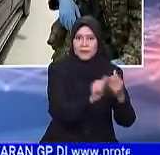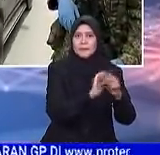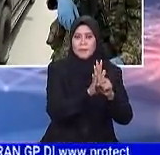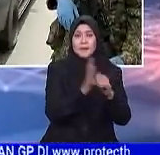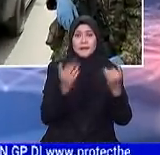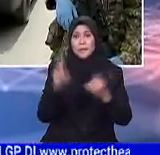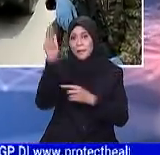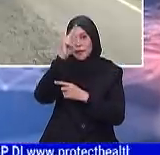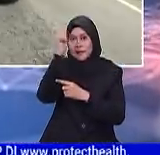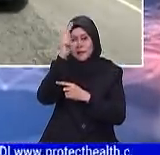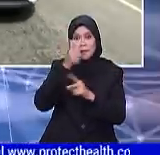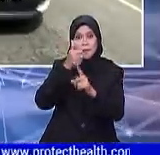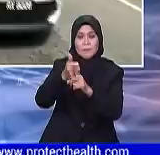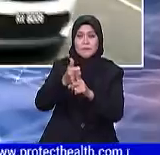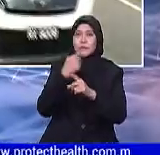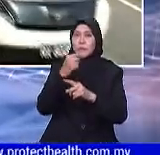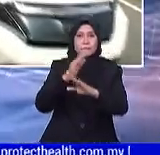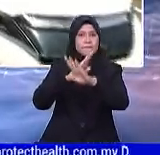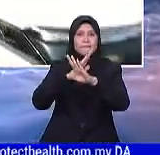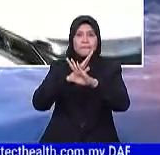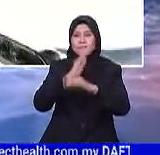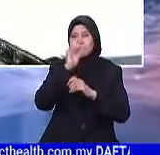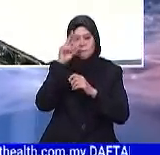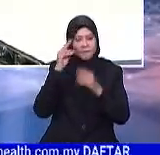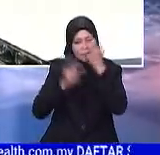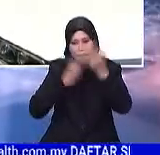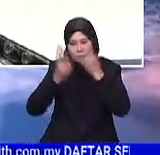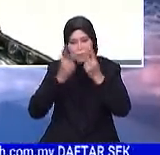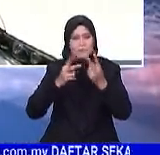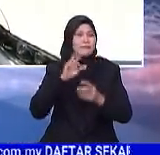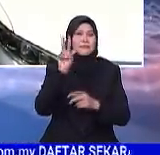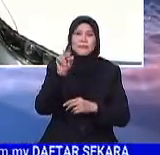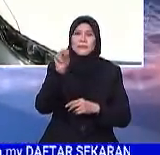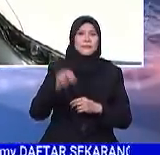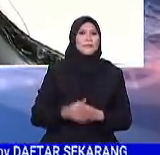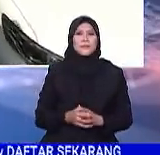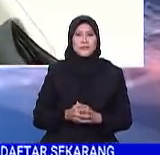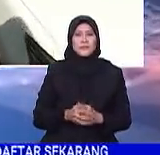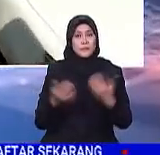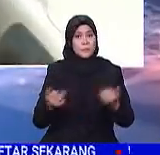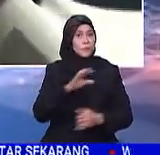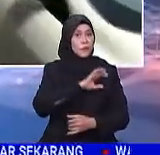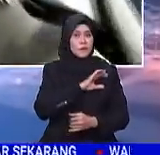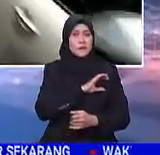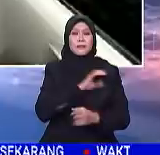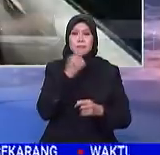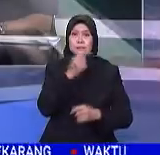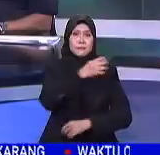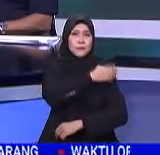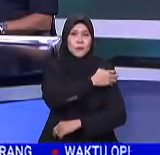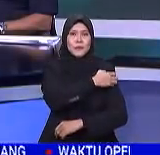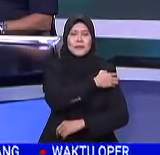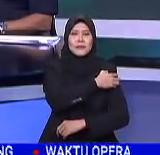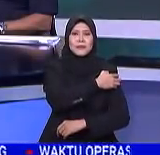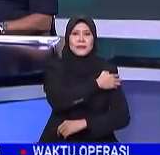kita, kerajaan, mengeluarkan larangan ziarah. Pihak PDRM akan memberikan tumpuan kepada penguatkuasaan